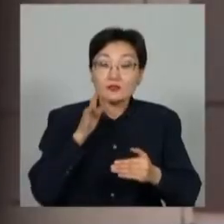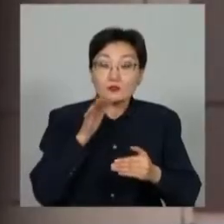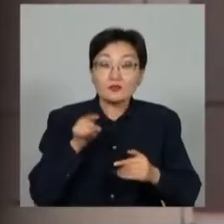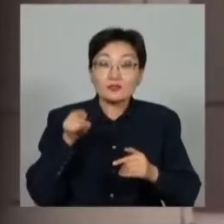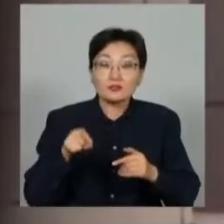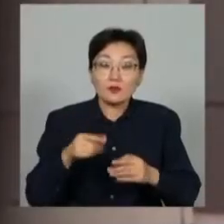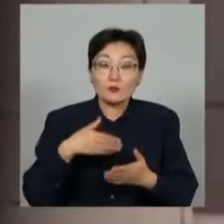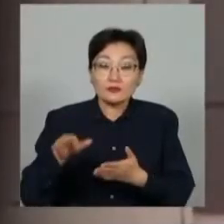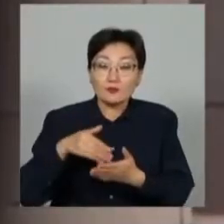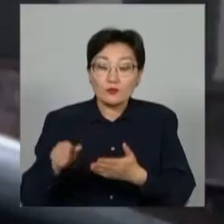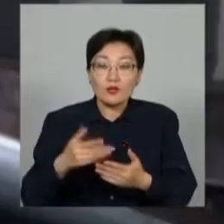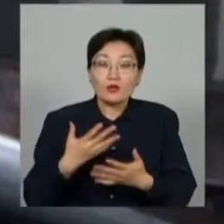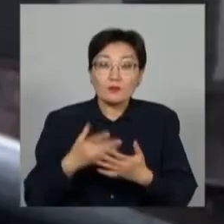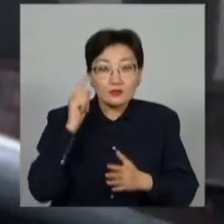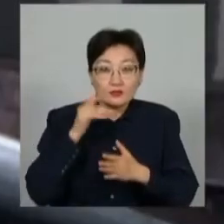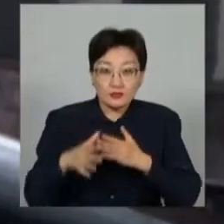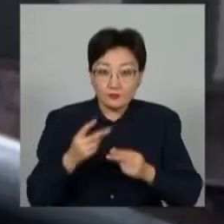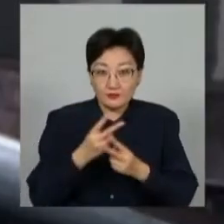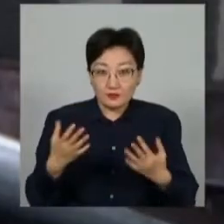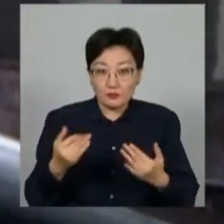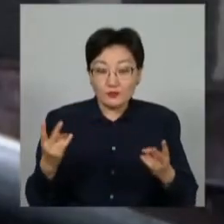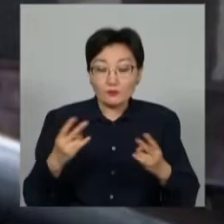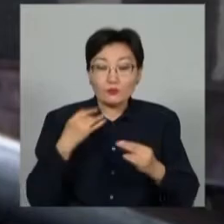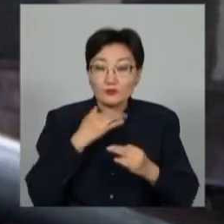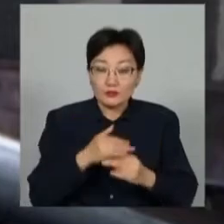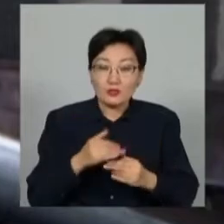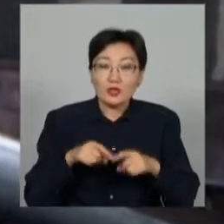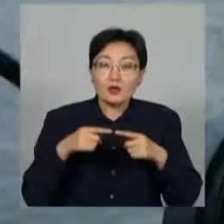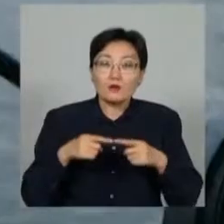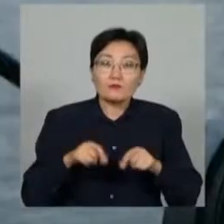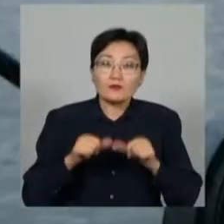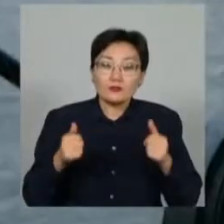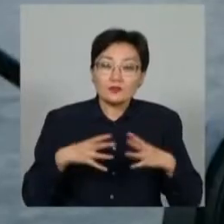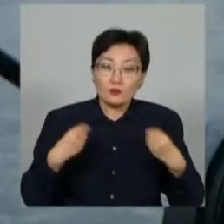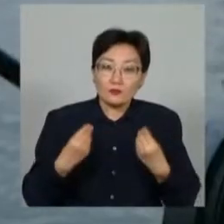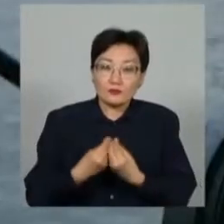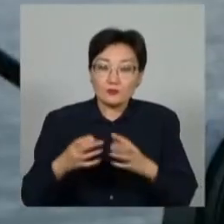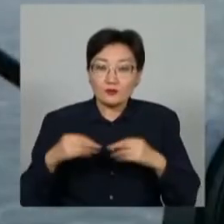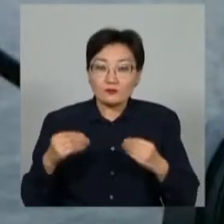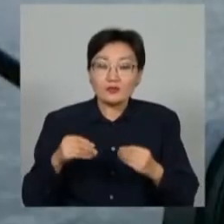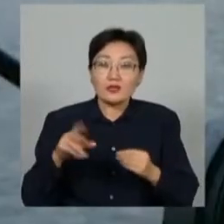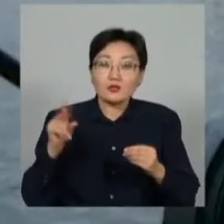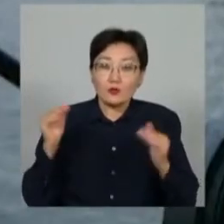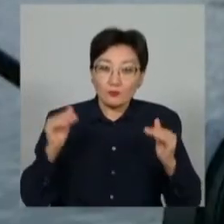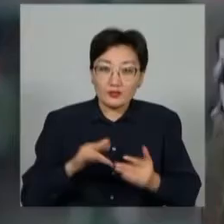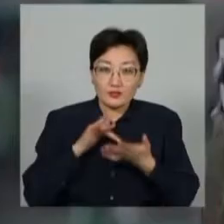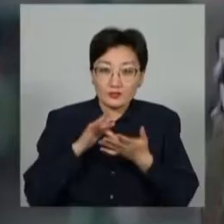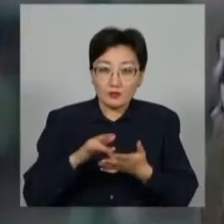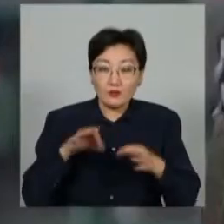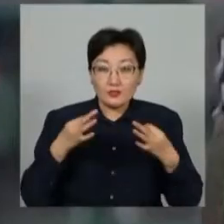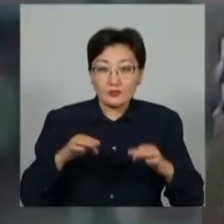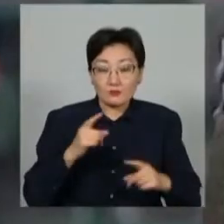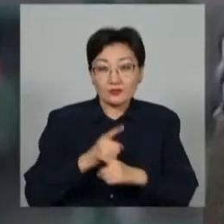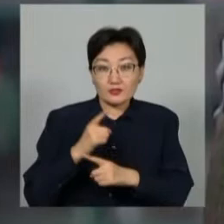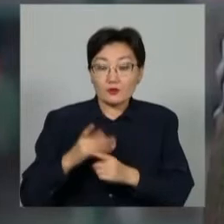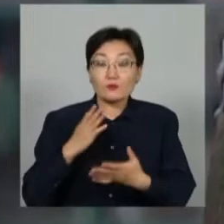там отказывали проявлять понимание, несмотря на множество разлученных семей и упадок туризма. Тенденция по ослаблению